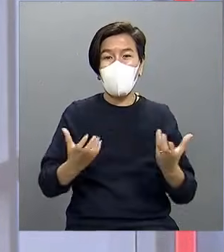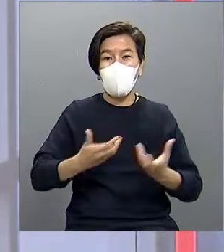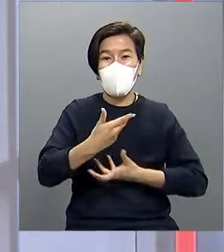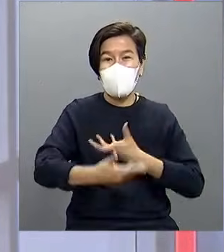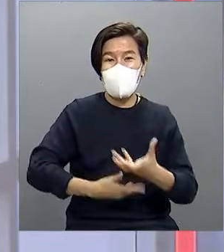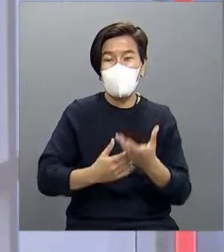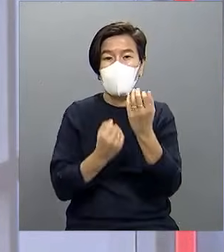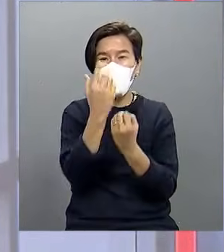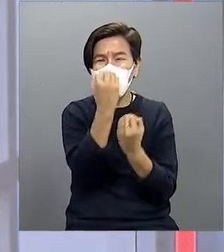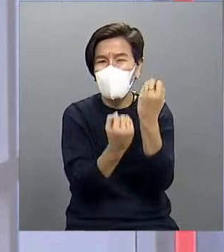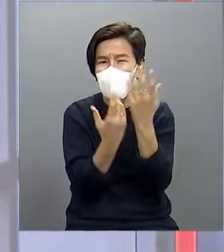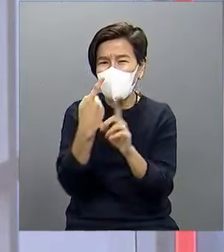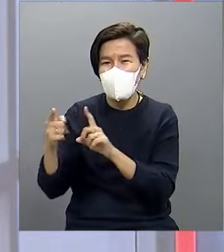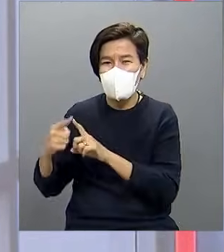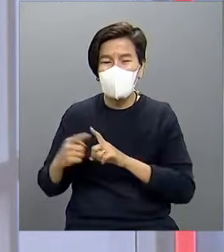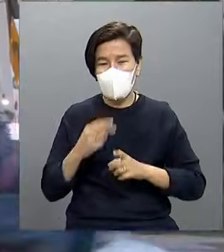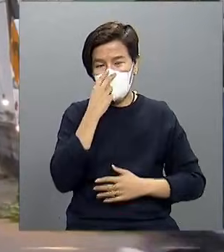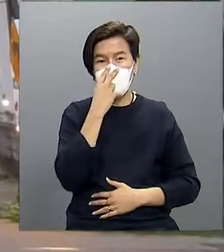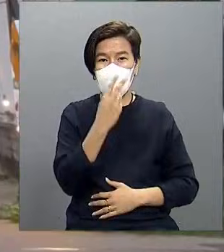จะมีอะไรบ้างมาดูพร้อมกันครับ